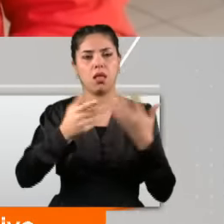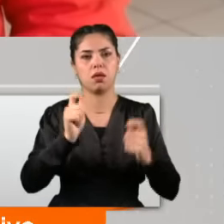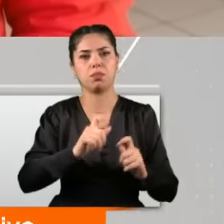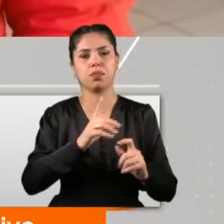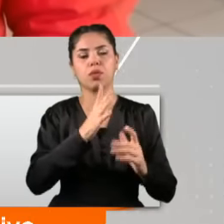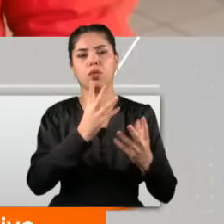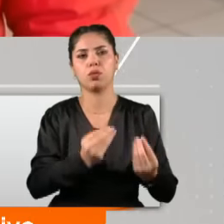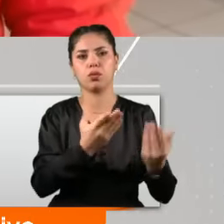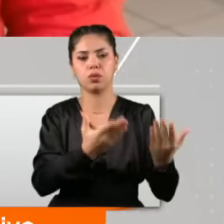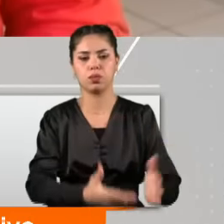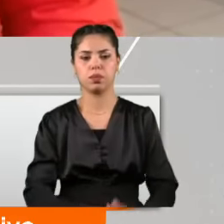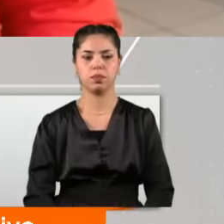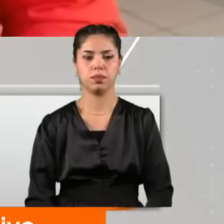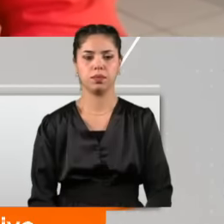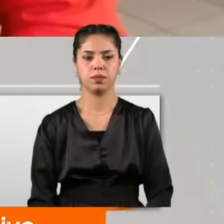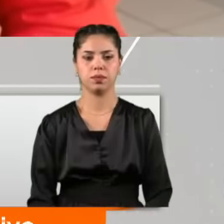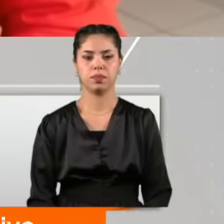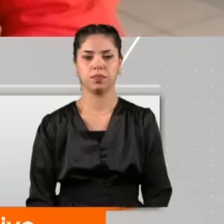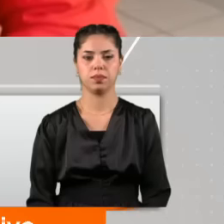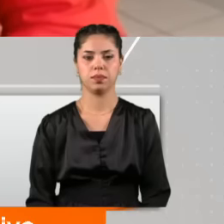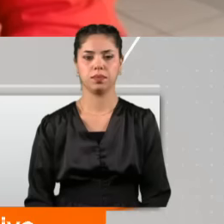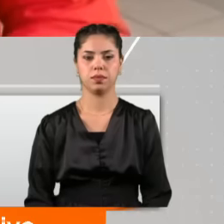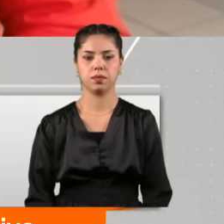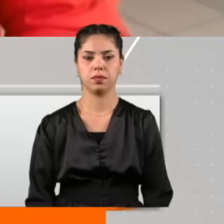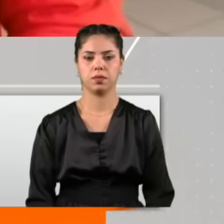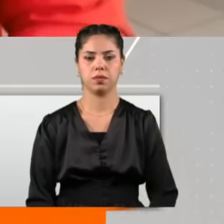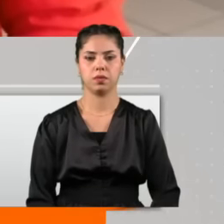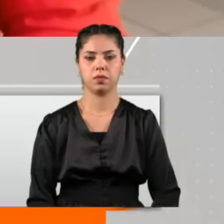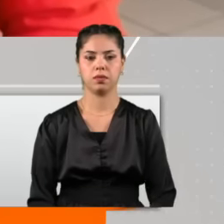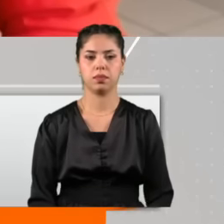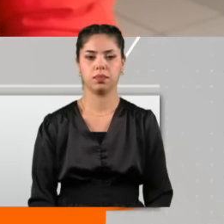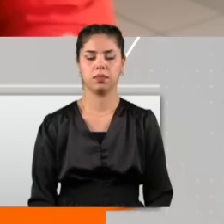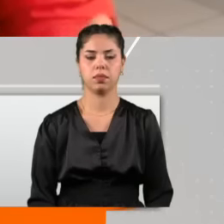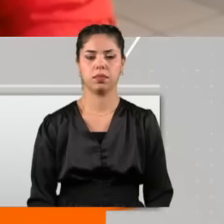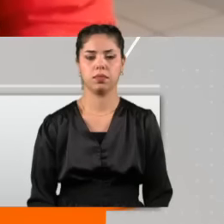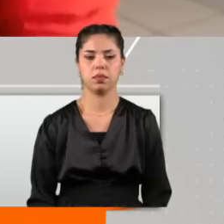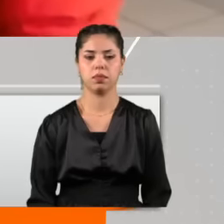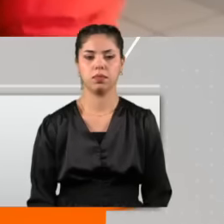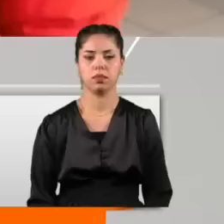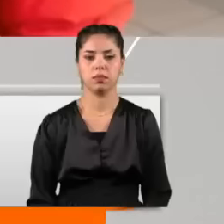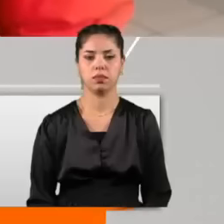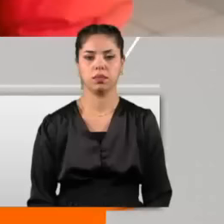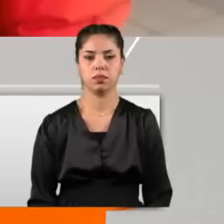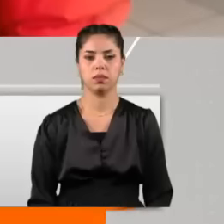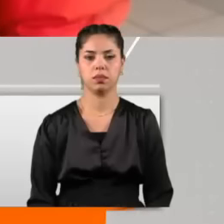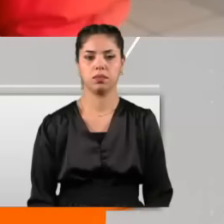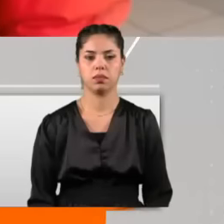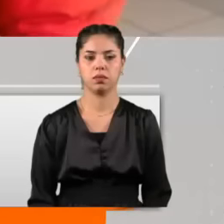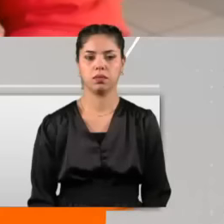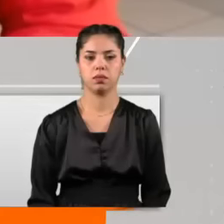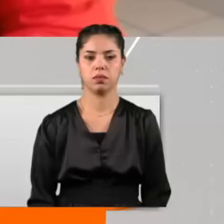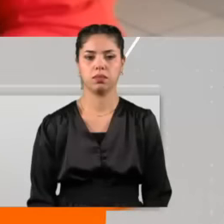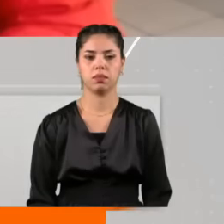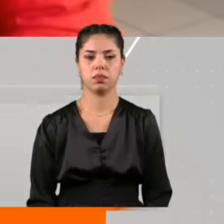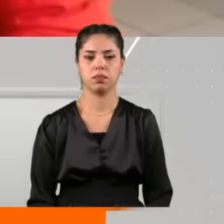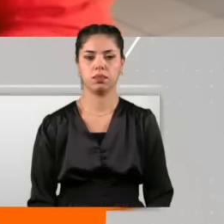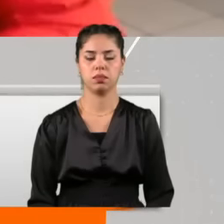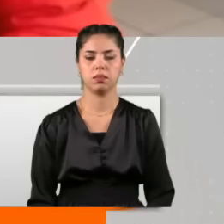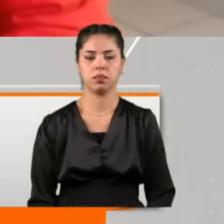konuşma kayıtlarını sordu. Çocuğu öldüreceğim de öldürsem de dert demesin. Bu ne demek diye kendisine yöneltti. O